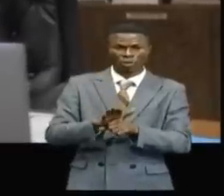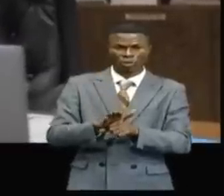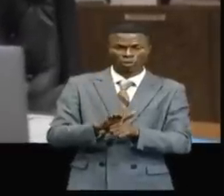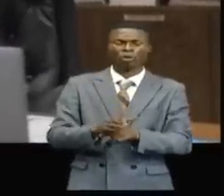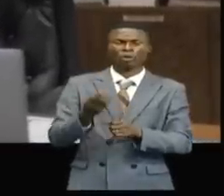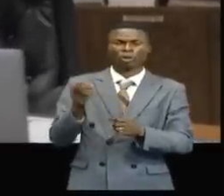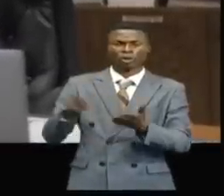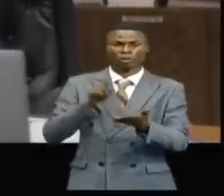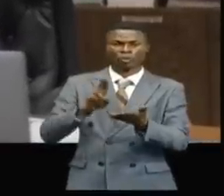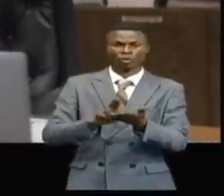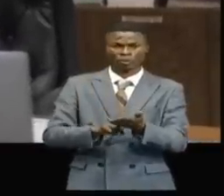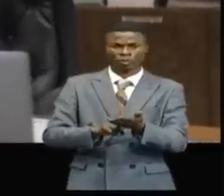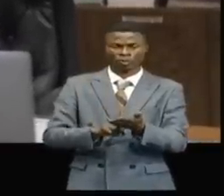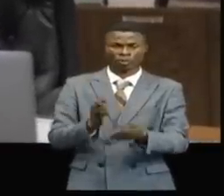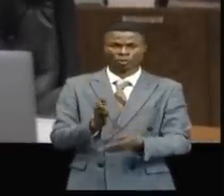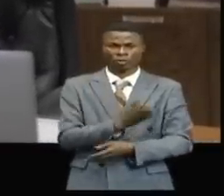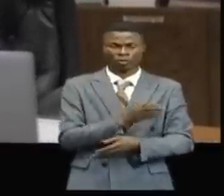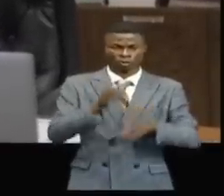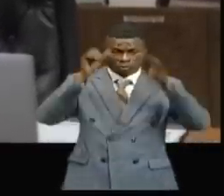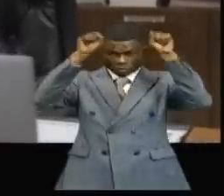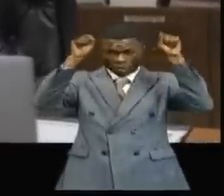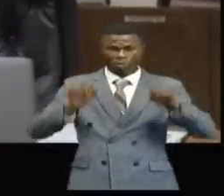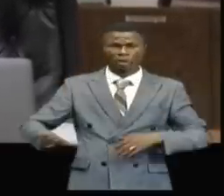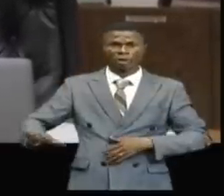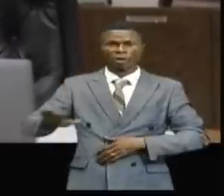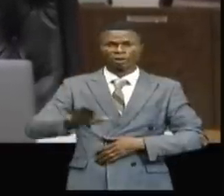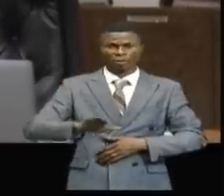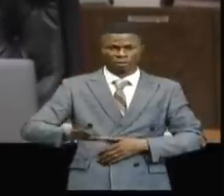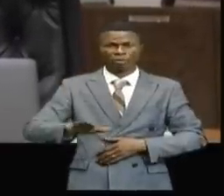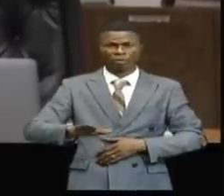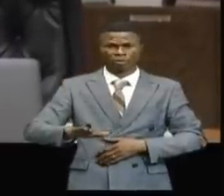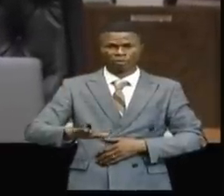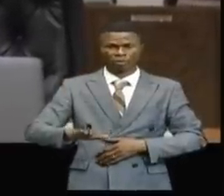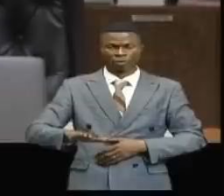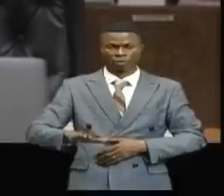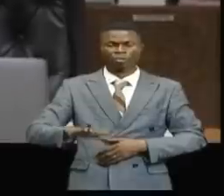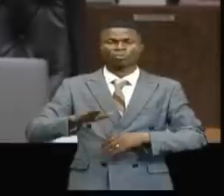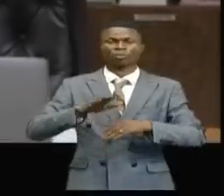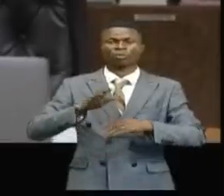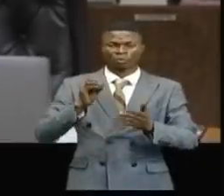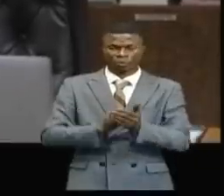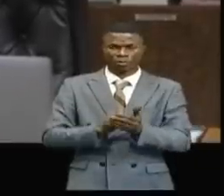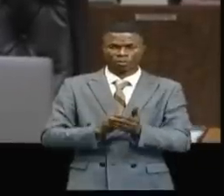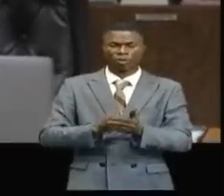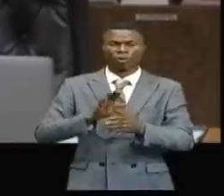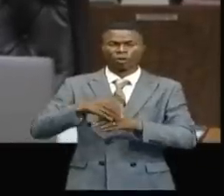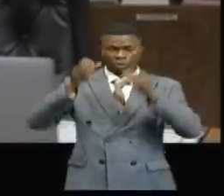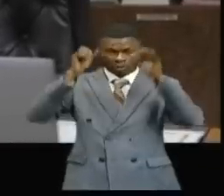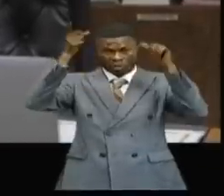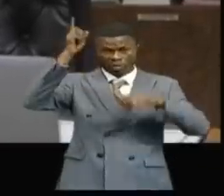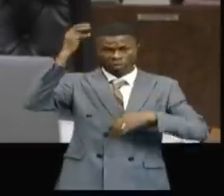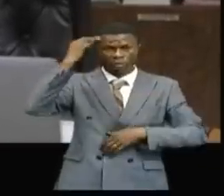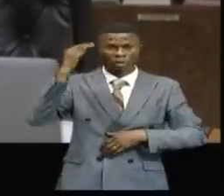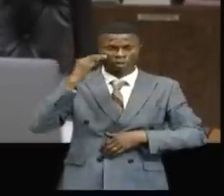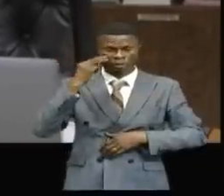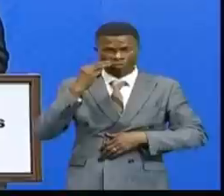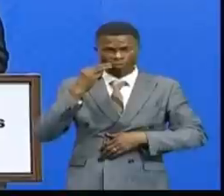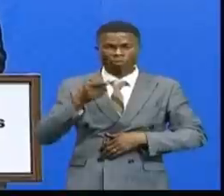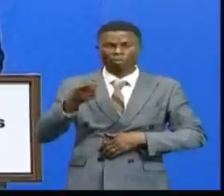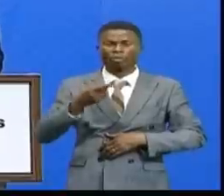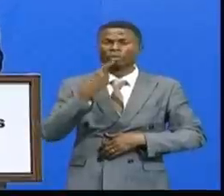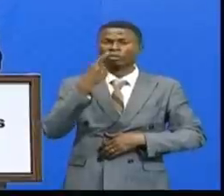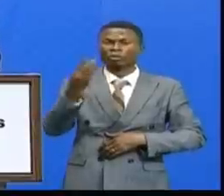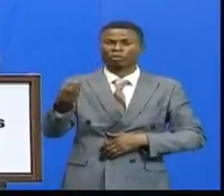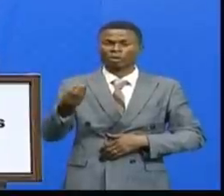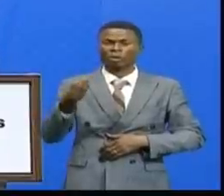contrats. Le président de la République a, à la suite du Premier ministre, donné spécialement la